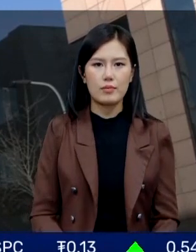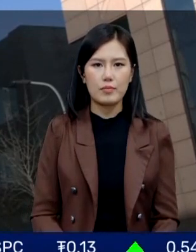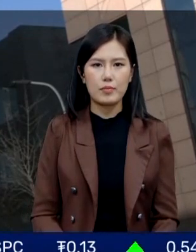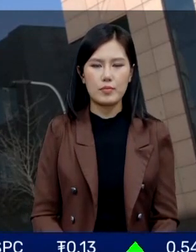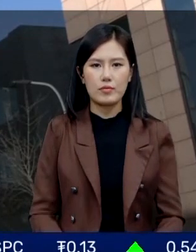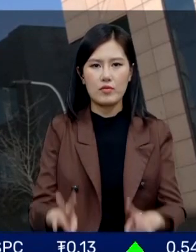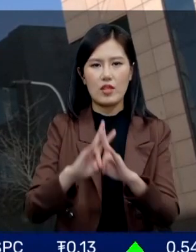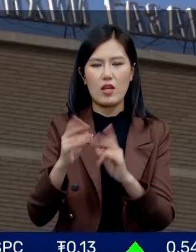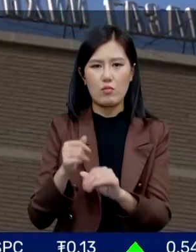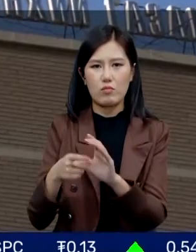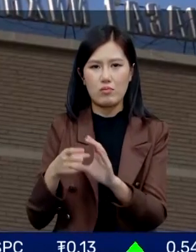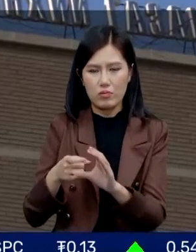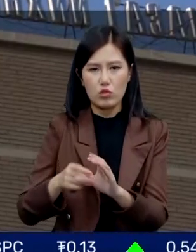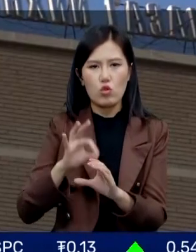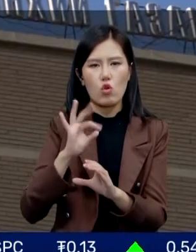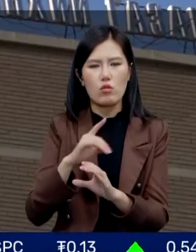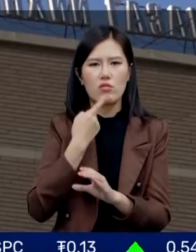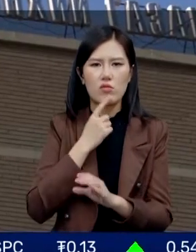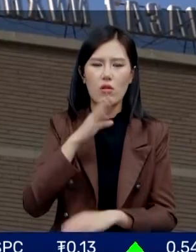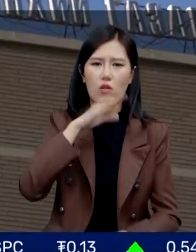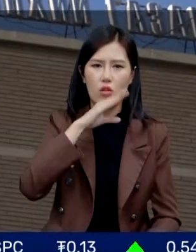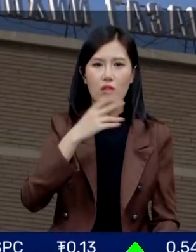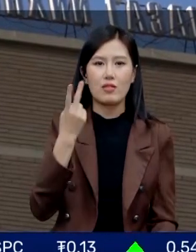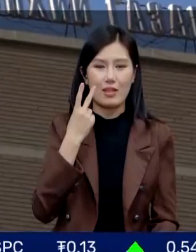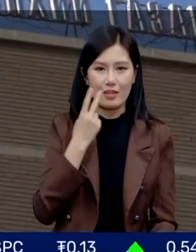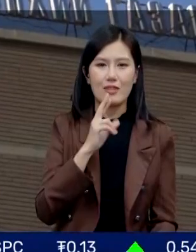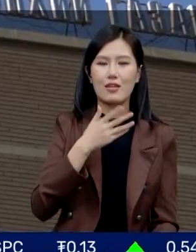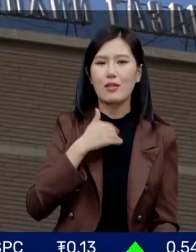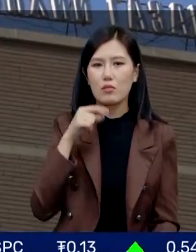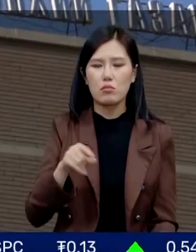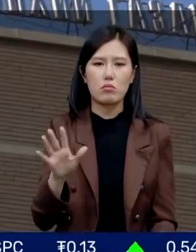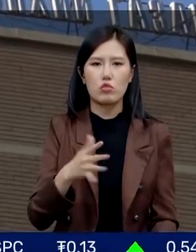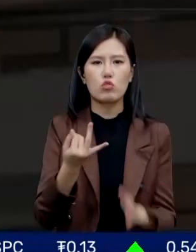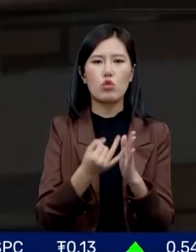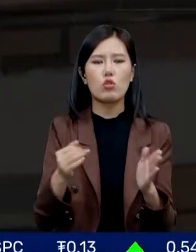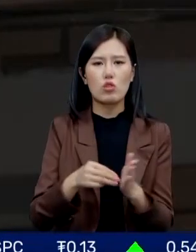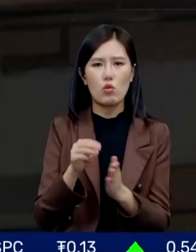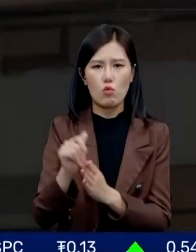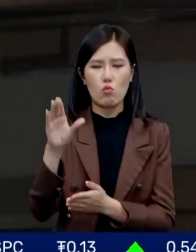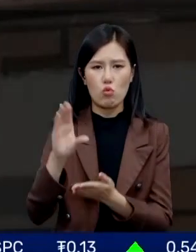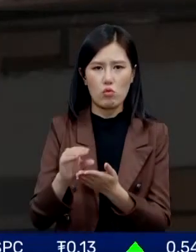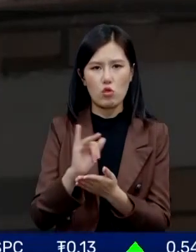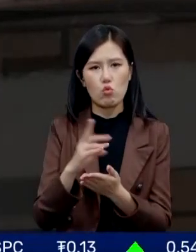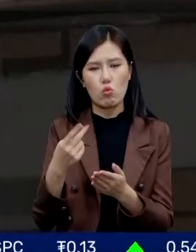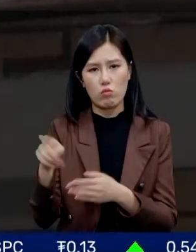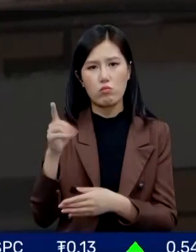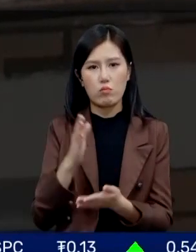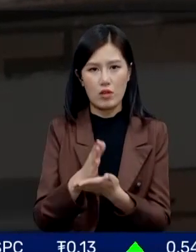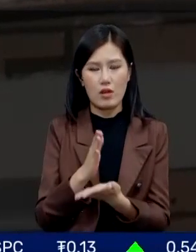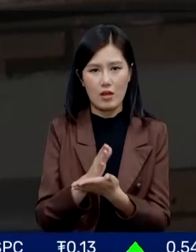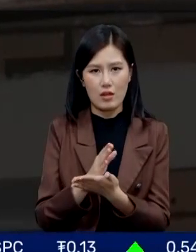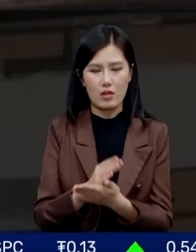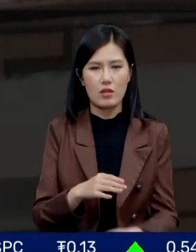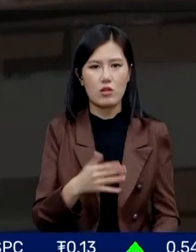Нийгмийн дадгалын сан алдагдaltaй ажиллаж байгаа талаар ярьдаг хацаа. Гэхдээ энэ санд одоогоор 700 орчим тэрбум төгрөг байгаа гэлээ. Алдагдaltaй гэхээс илүүтэй